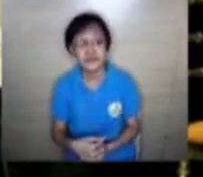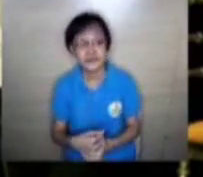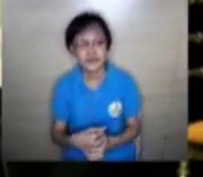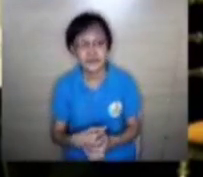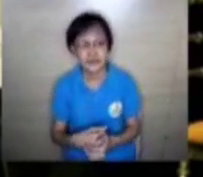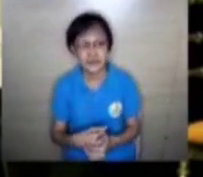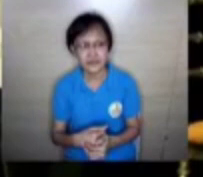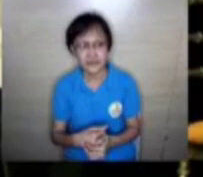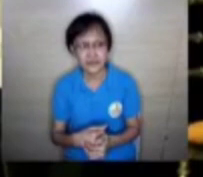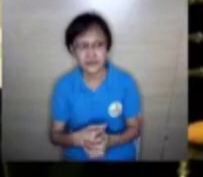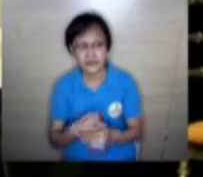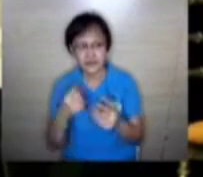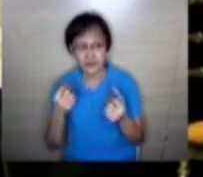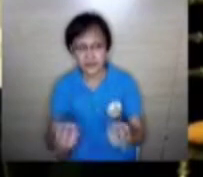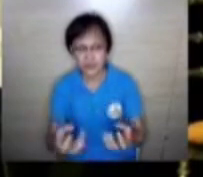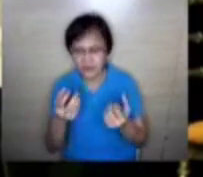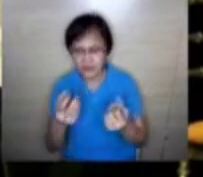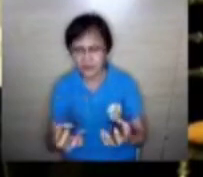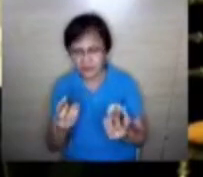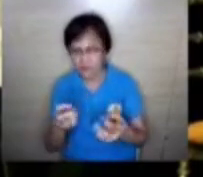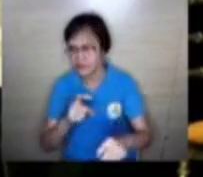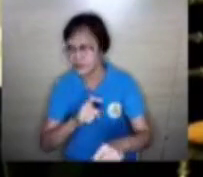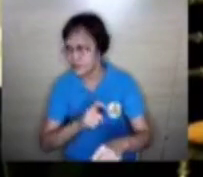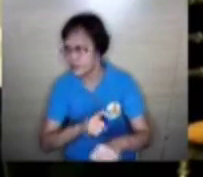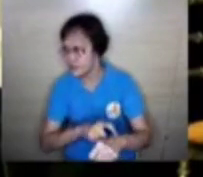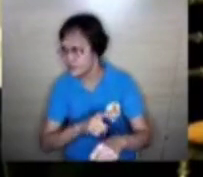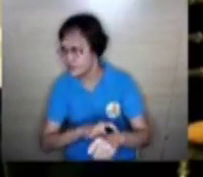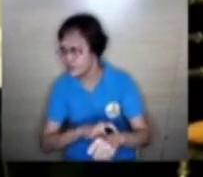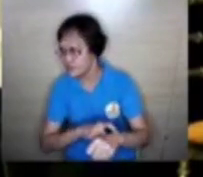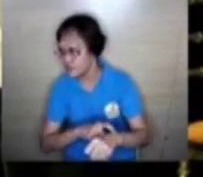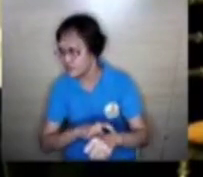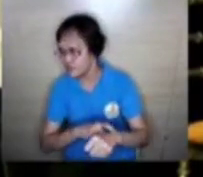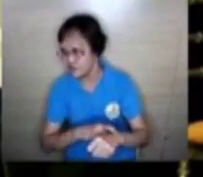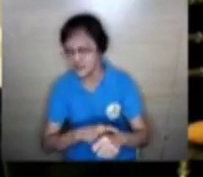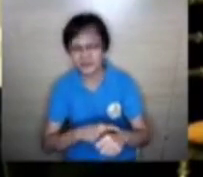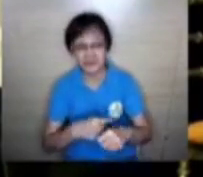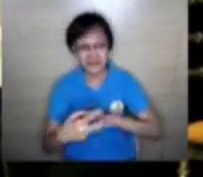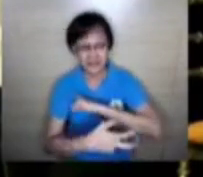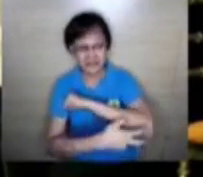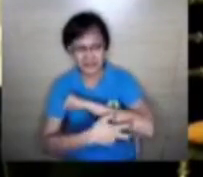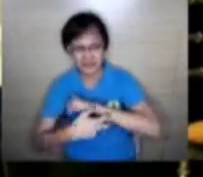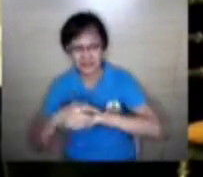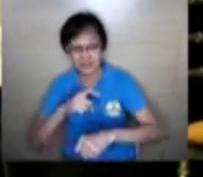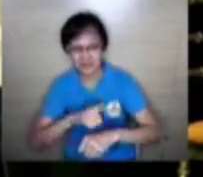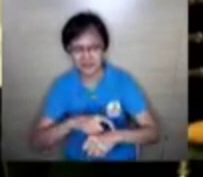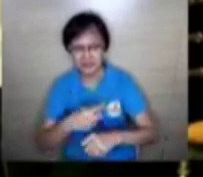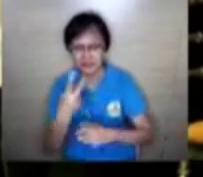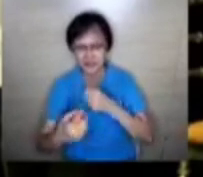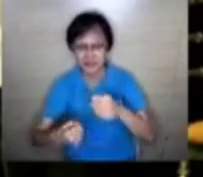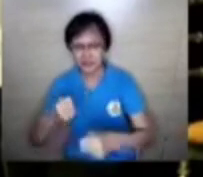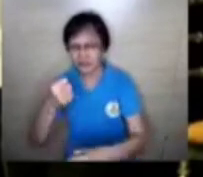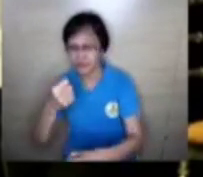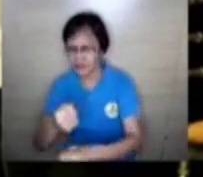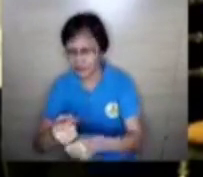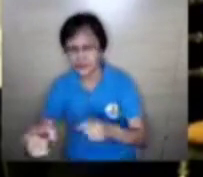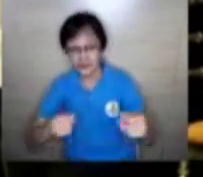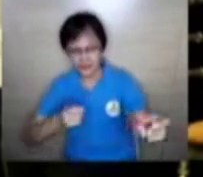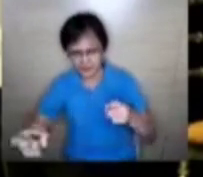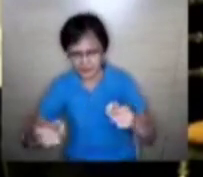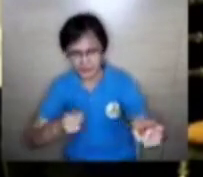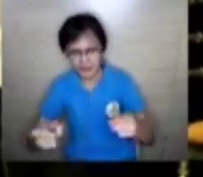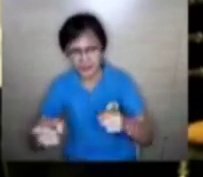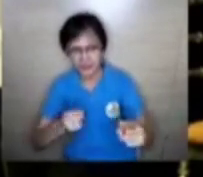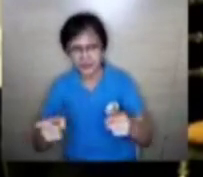sa atin, maraming ninakaw na oras sa atin ang COVID. Sa 2 taon ng ating administrasyon, wala